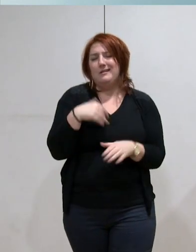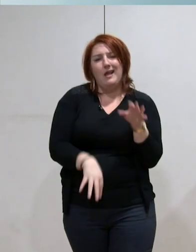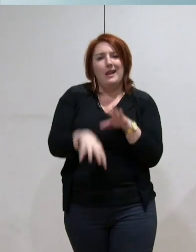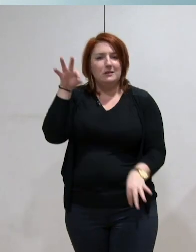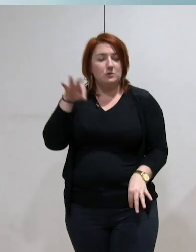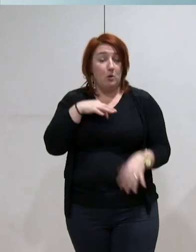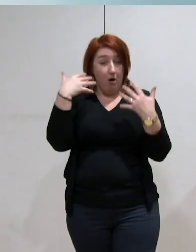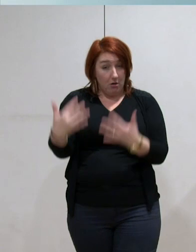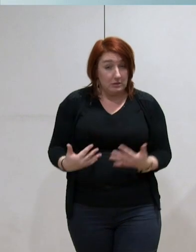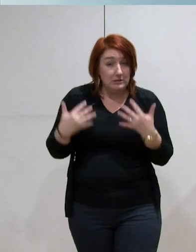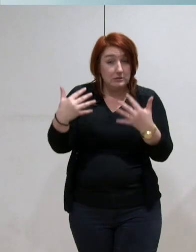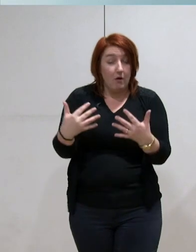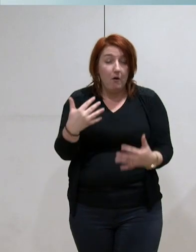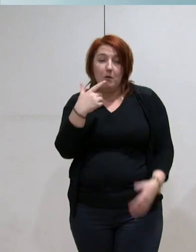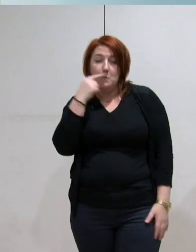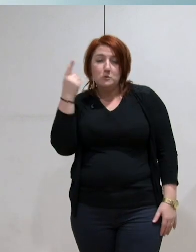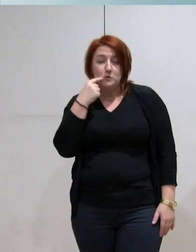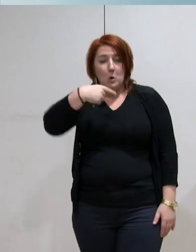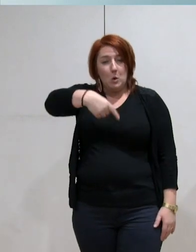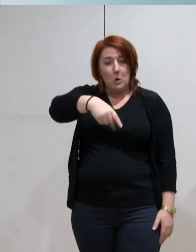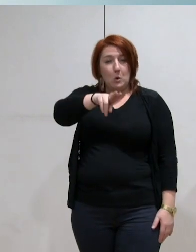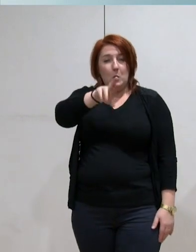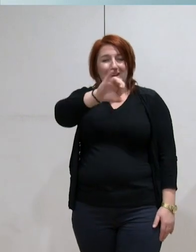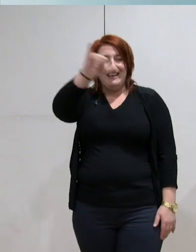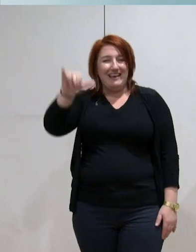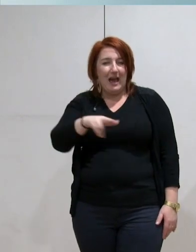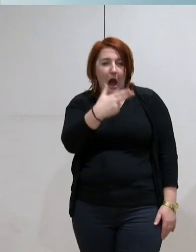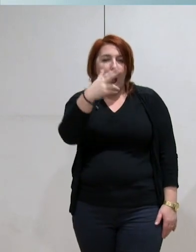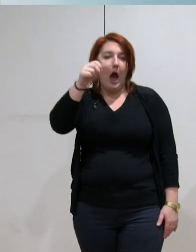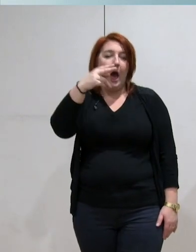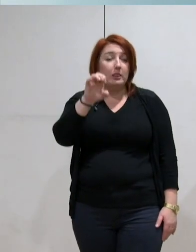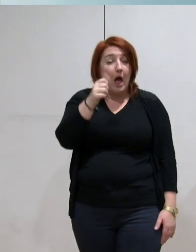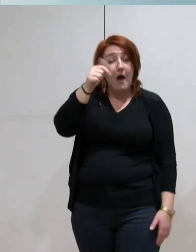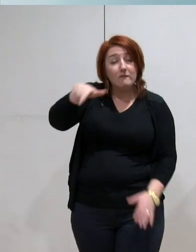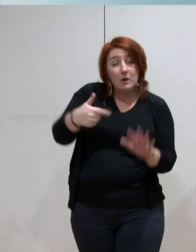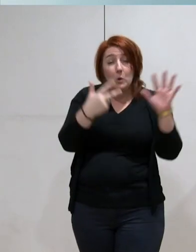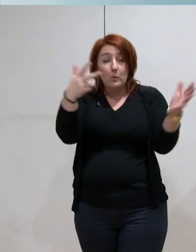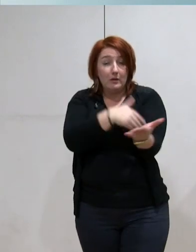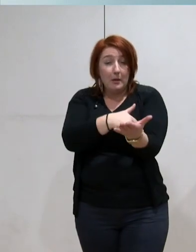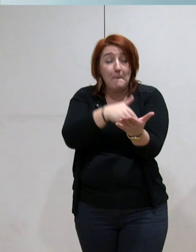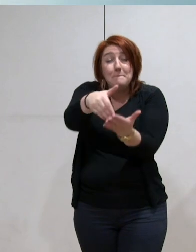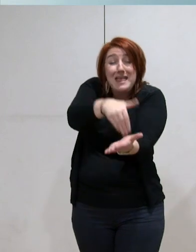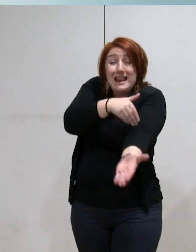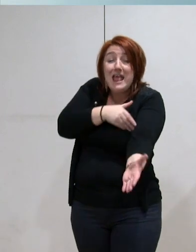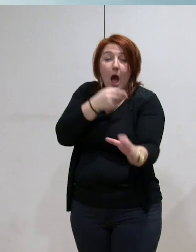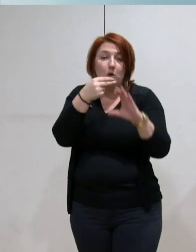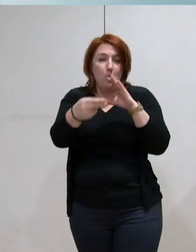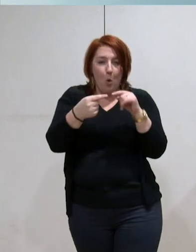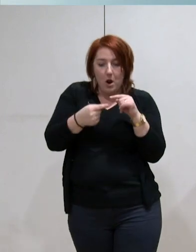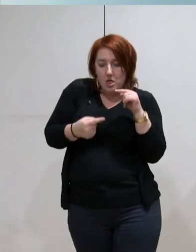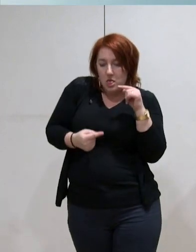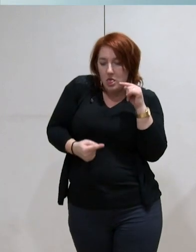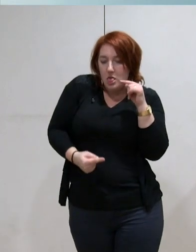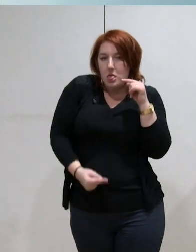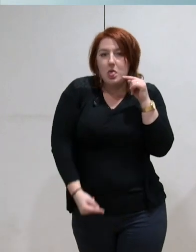K monsieur kan avait augmenté de 1,8 milliards d'euros l'endettement de la région alors je ne sais pas